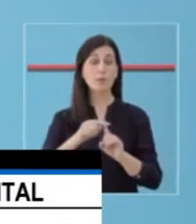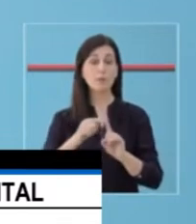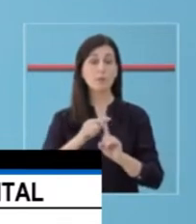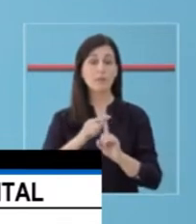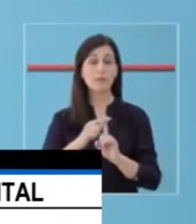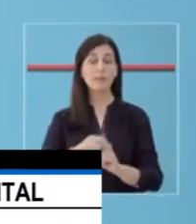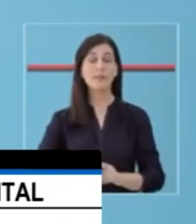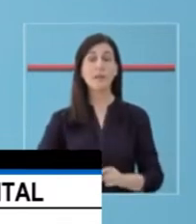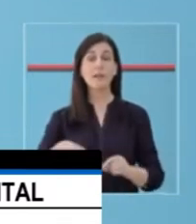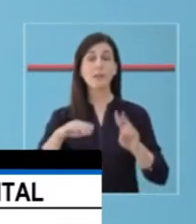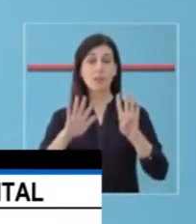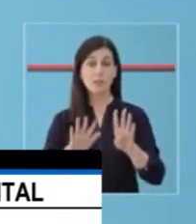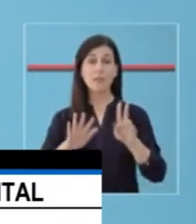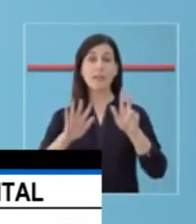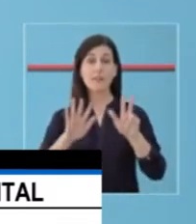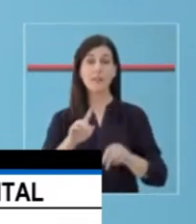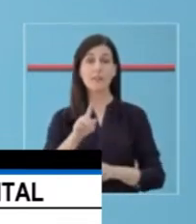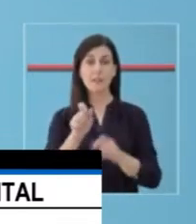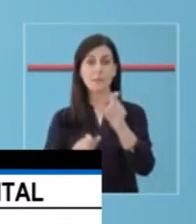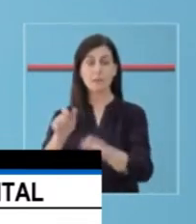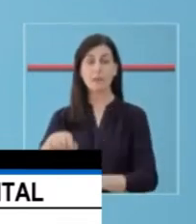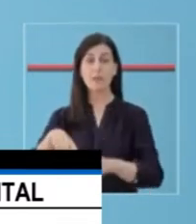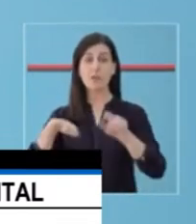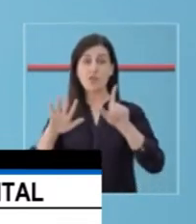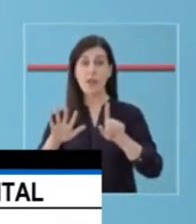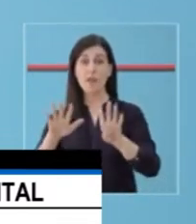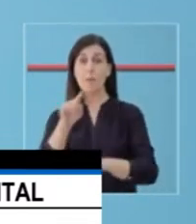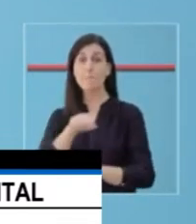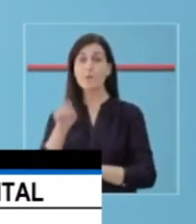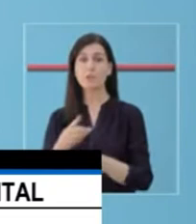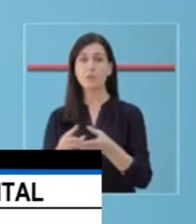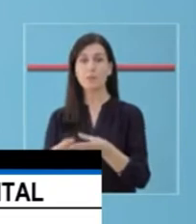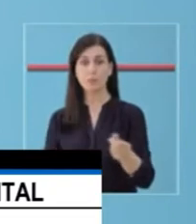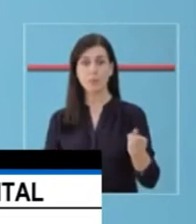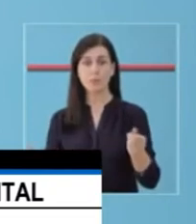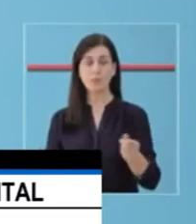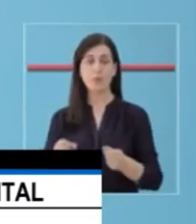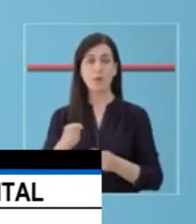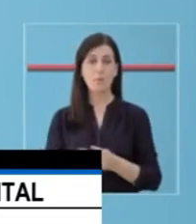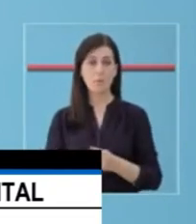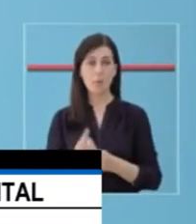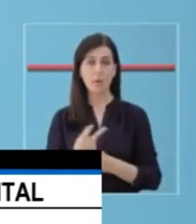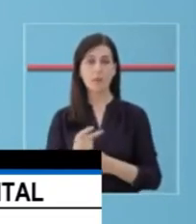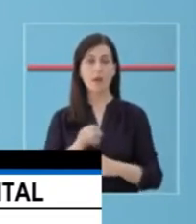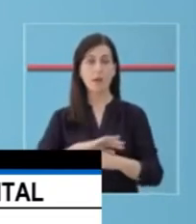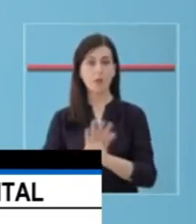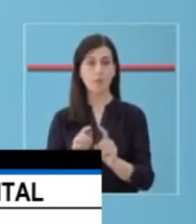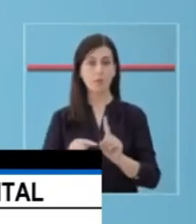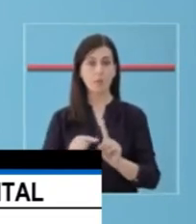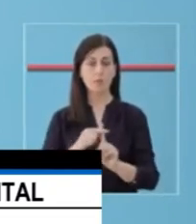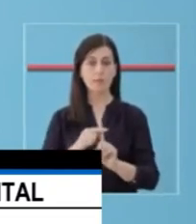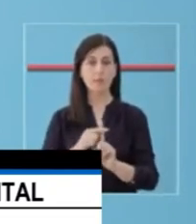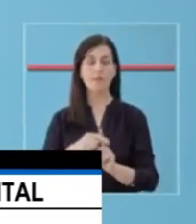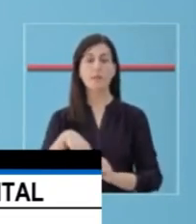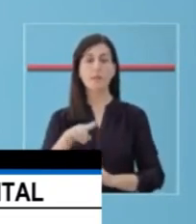nivel kombëtar 981 qytetarë, prej tyre 79% janë të shëruar. Në vendin tonë aktualisht janë persona aktiv